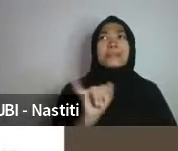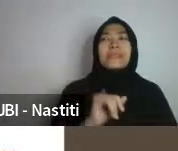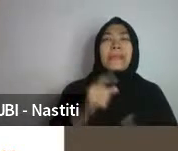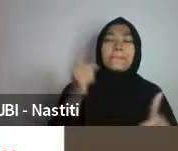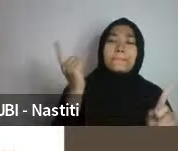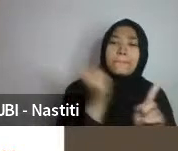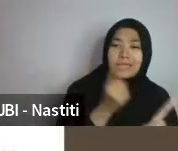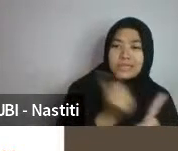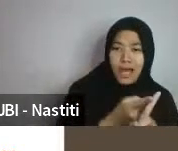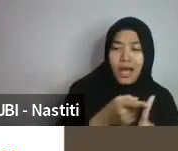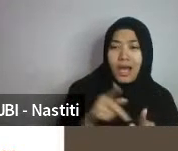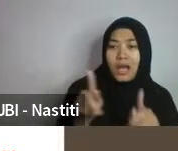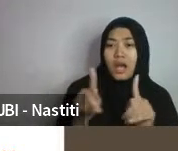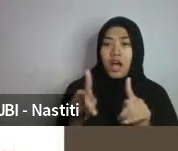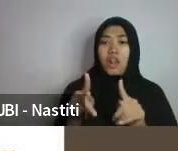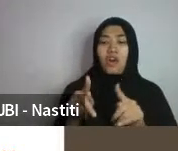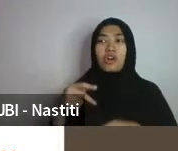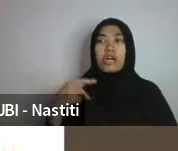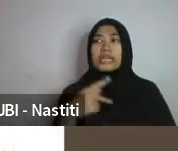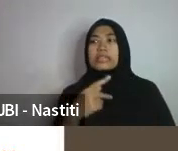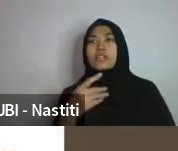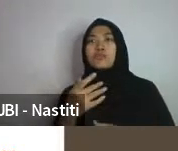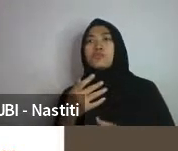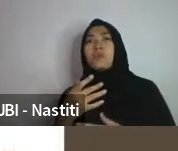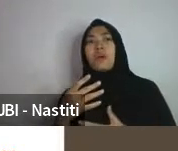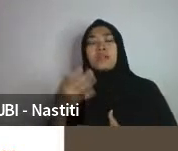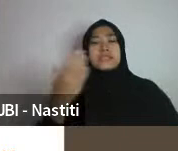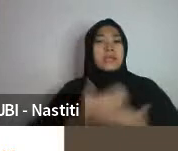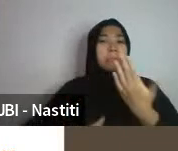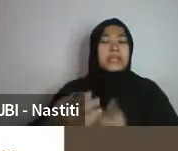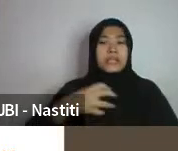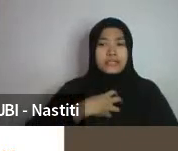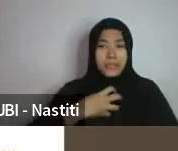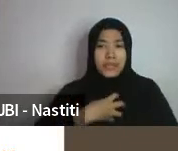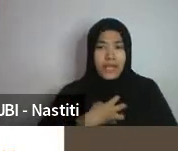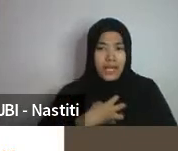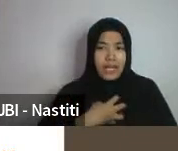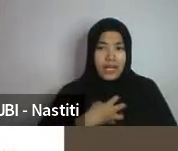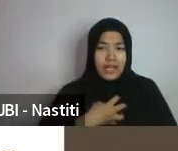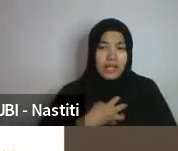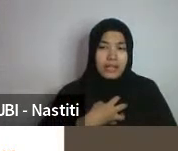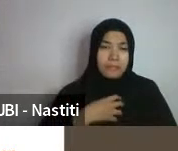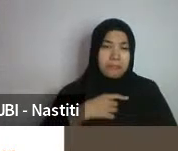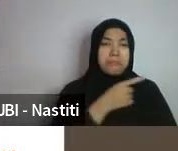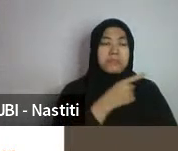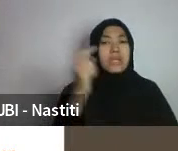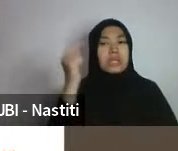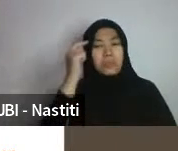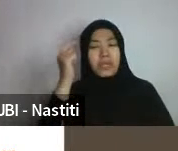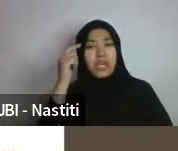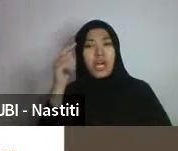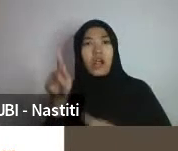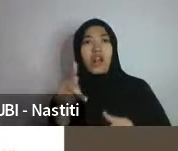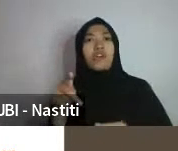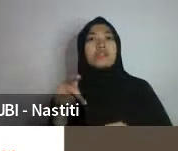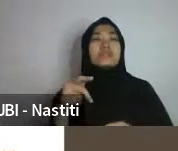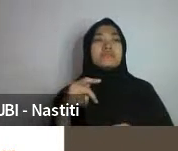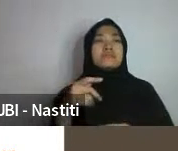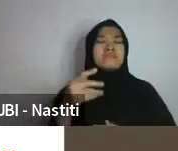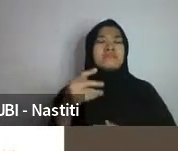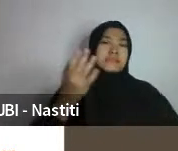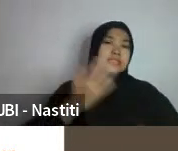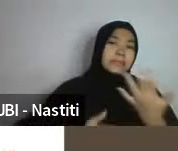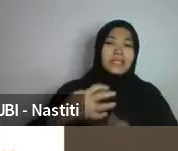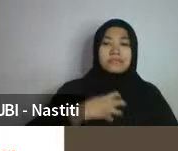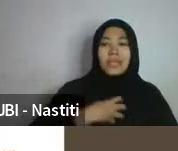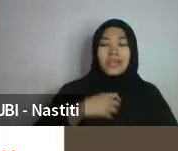memiliki gangguan jiwa, kita tidak boleh bekerja. Nah, ini sebuah tindakan yang sangat diskriminatif.